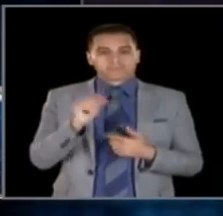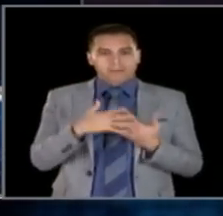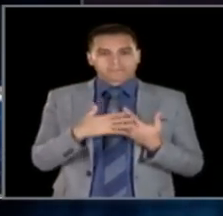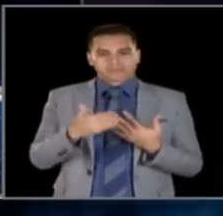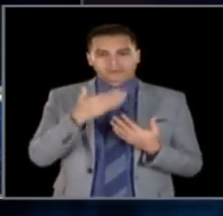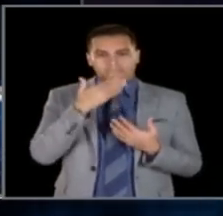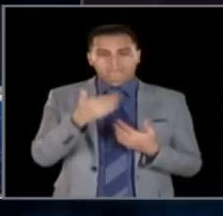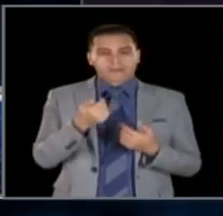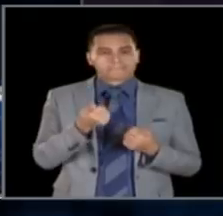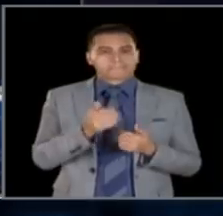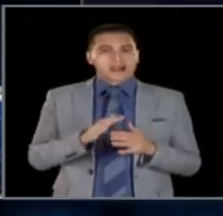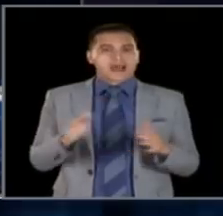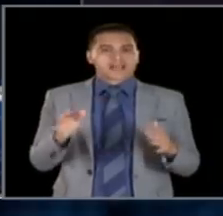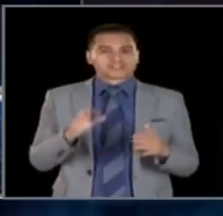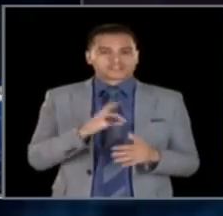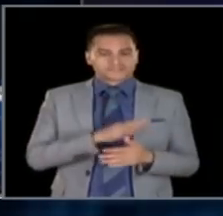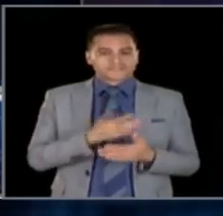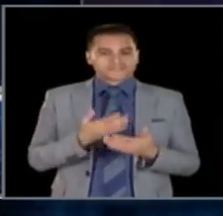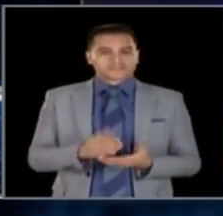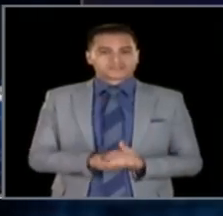تطبيق مجاني.